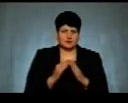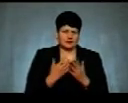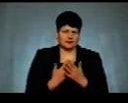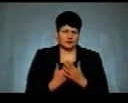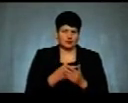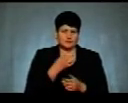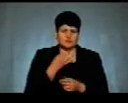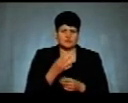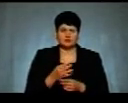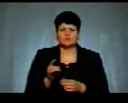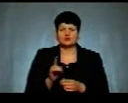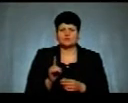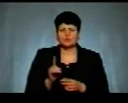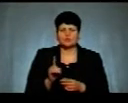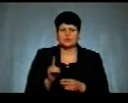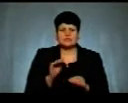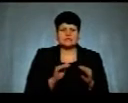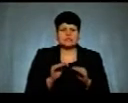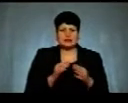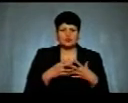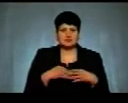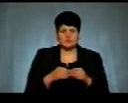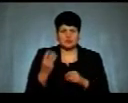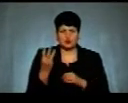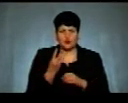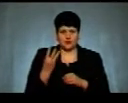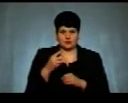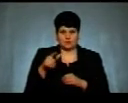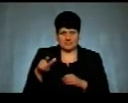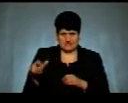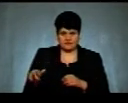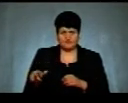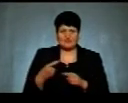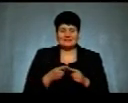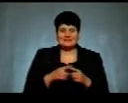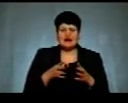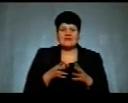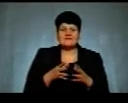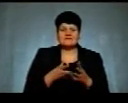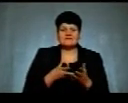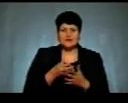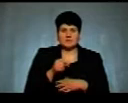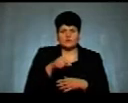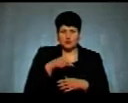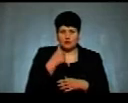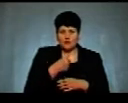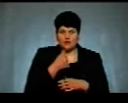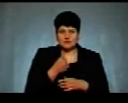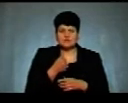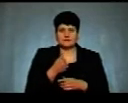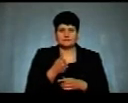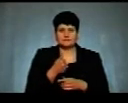Для прикладу наведу, що для складу сім'ї із трьох осіб ця виплата в цьому році вже вона визначена,